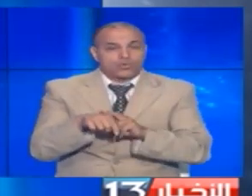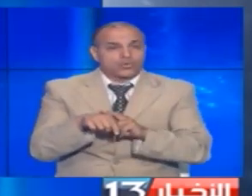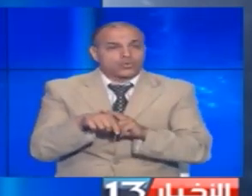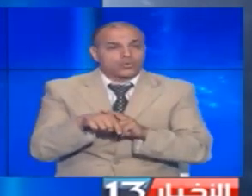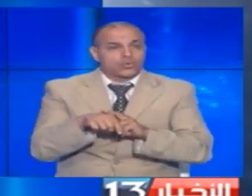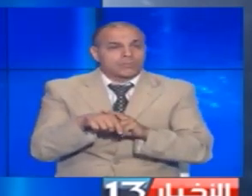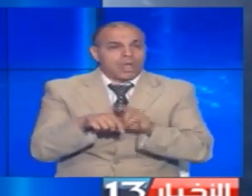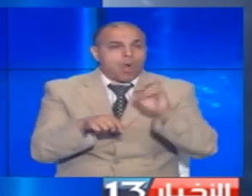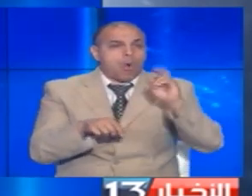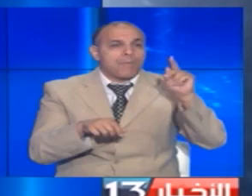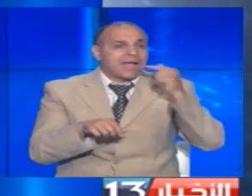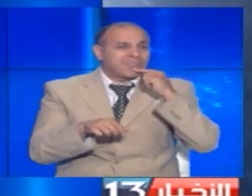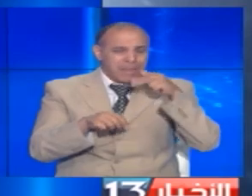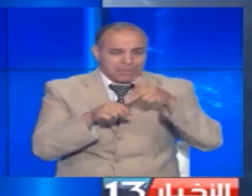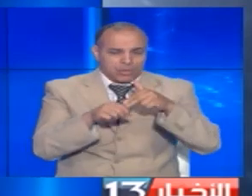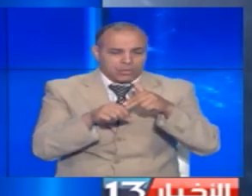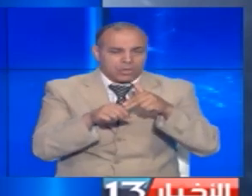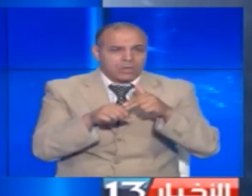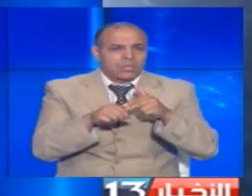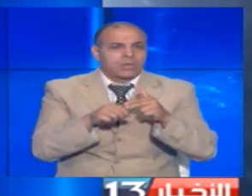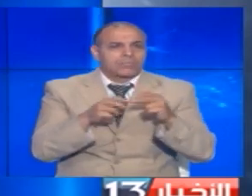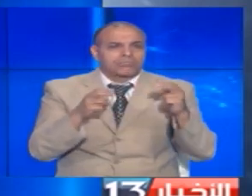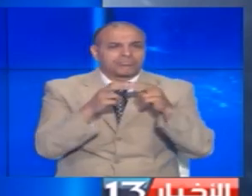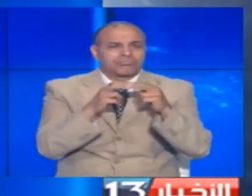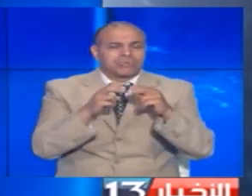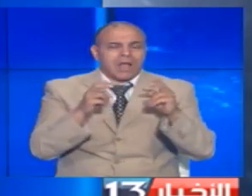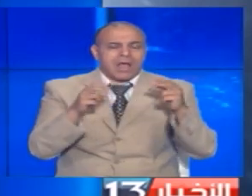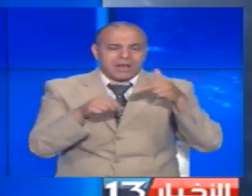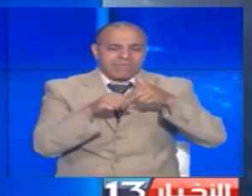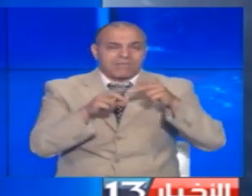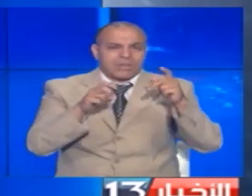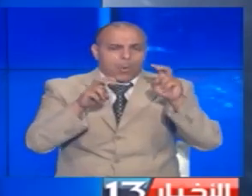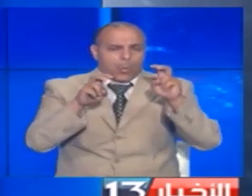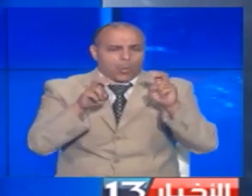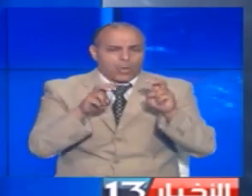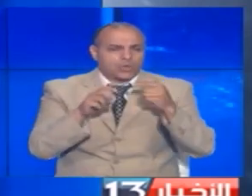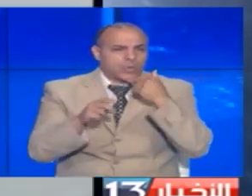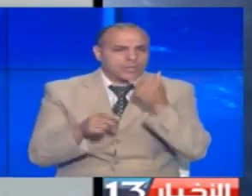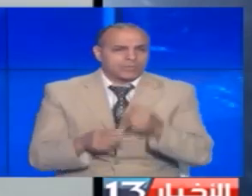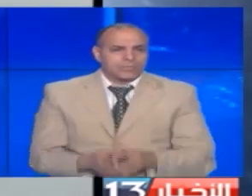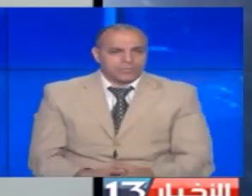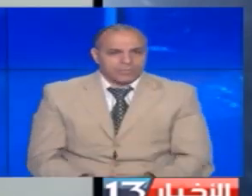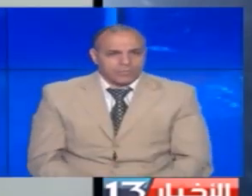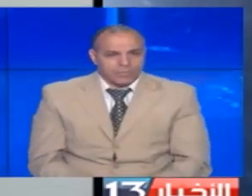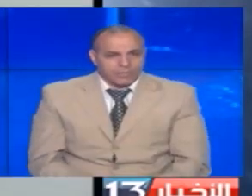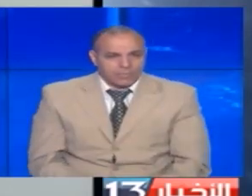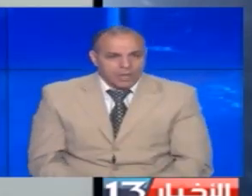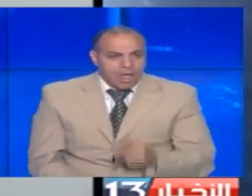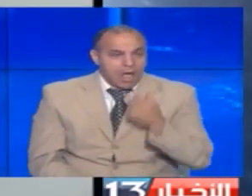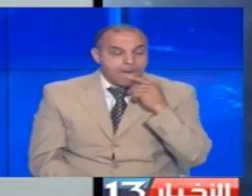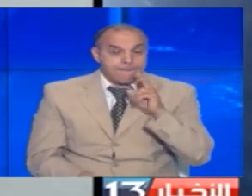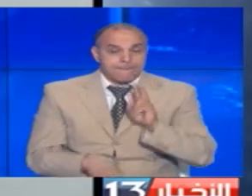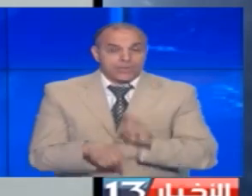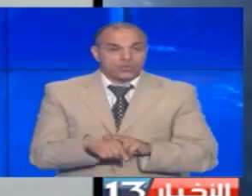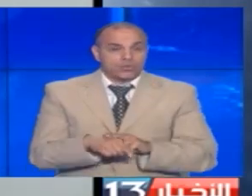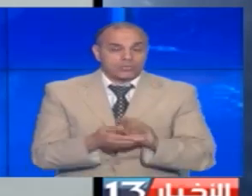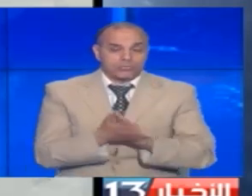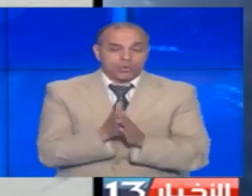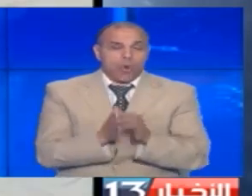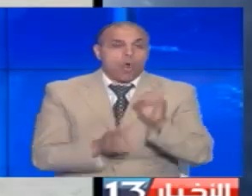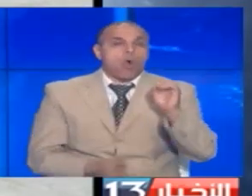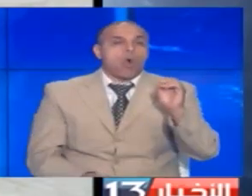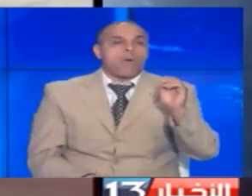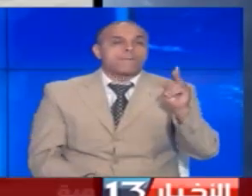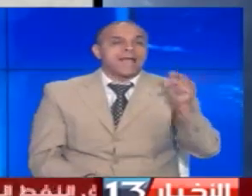لمنظمه اوبيك الى انكماش طاقه انتاج النفط العالميه الفائده قال الامين العام لمنظمه اوبيك